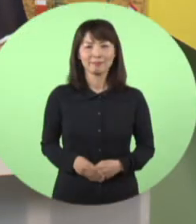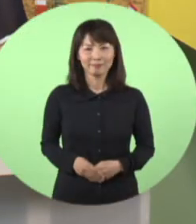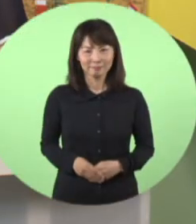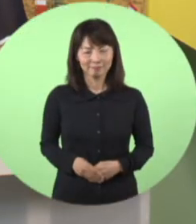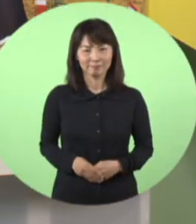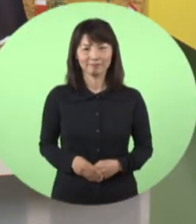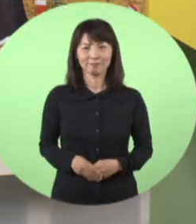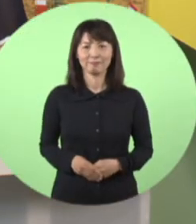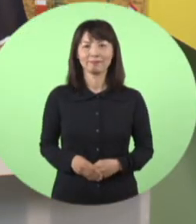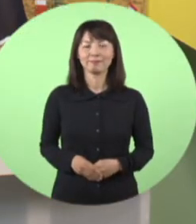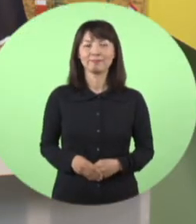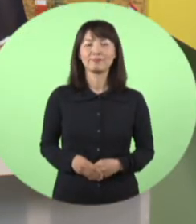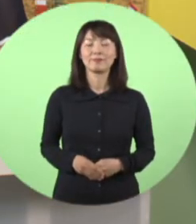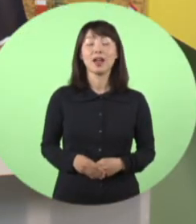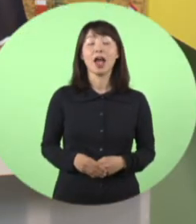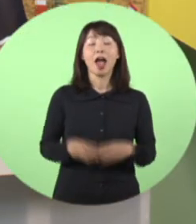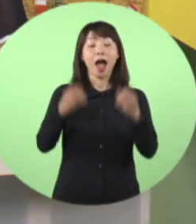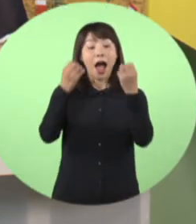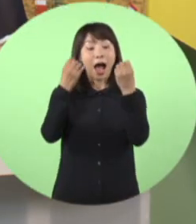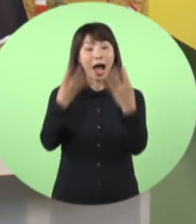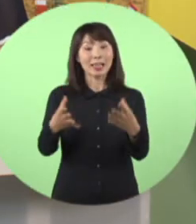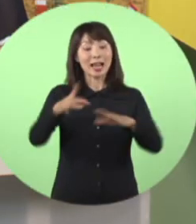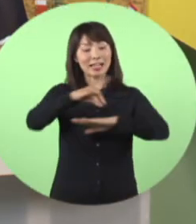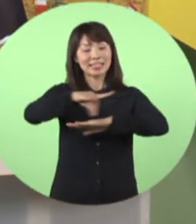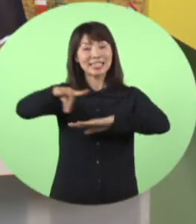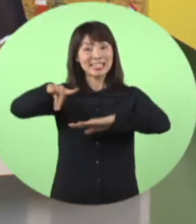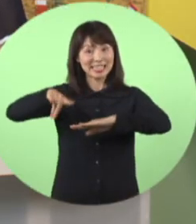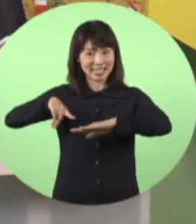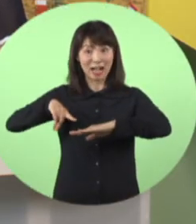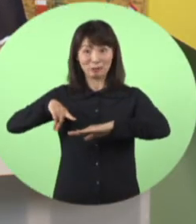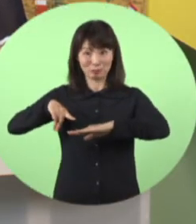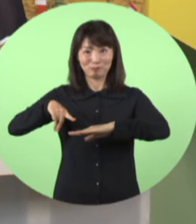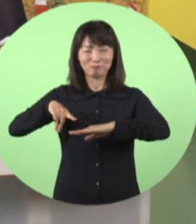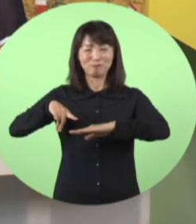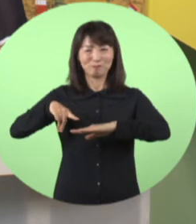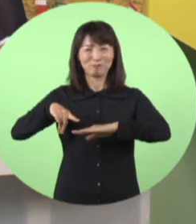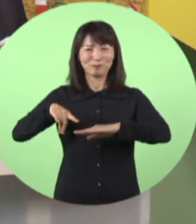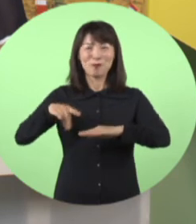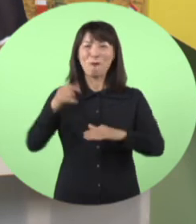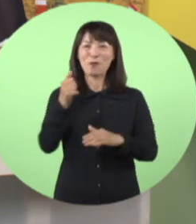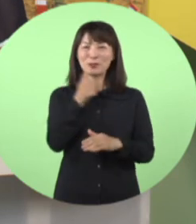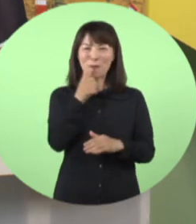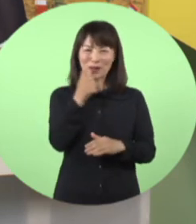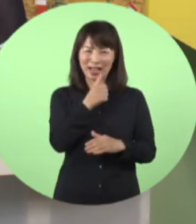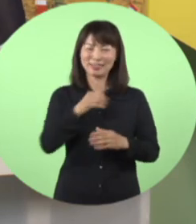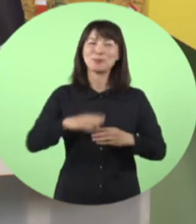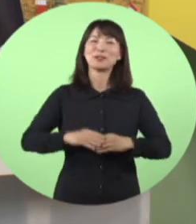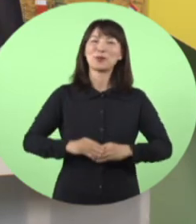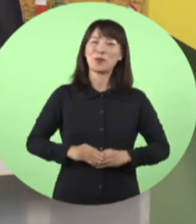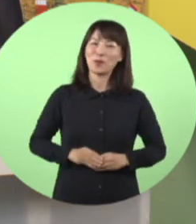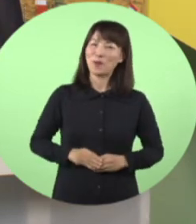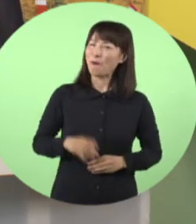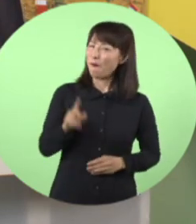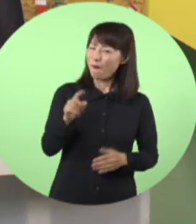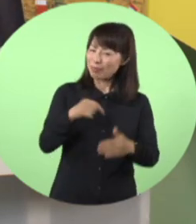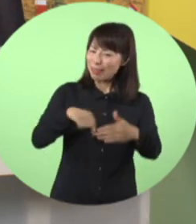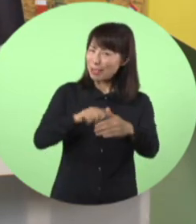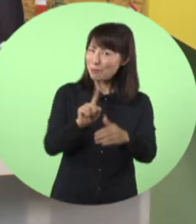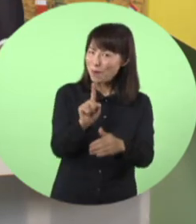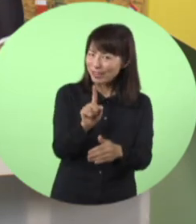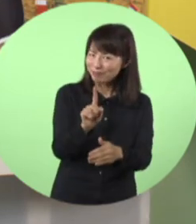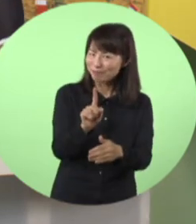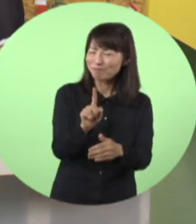さて続いては今週から始まる新しい企画のコーナーですが、 どんな内容なのか